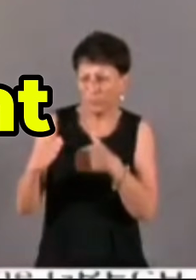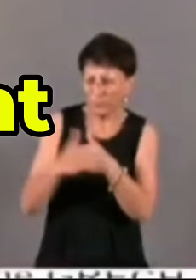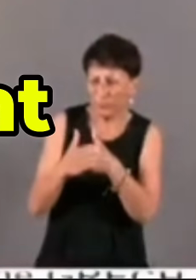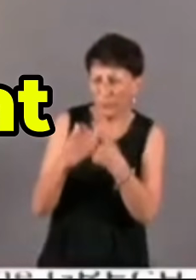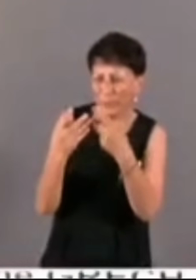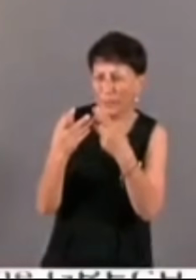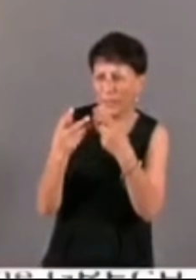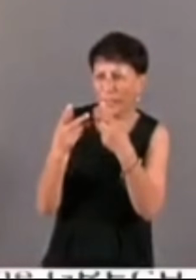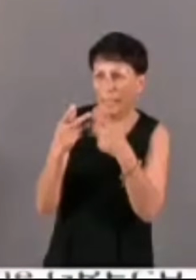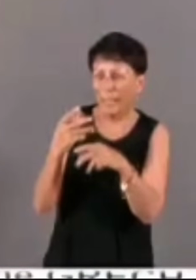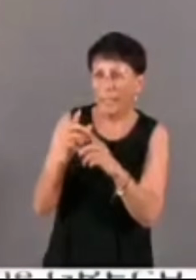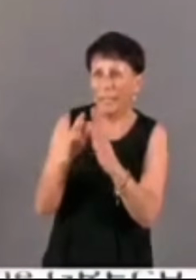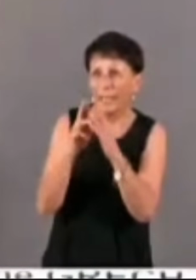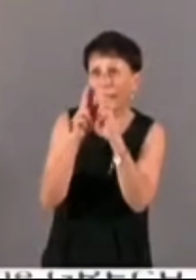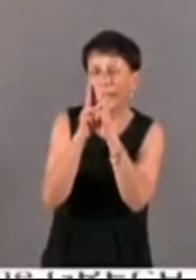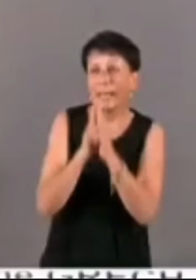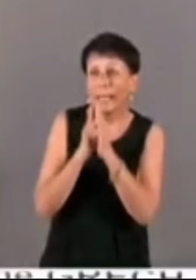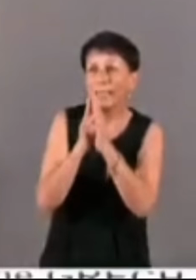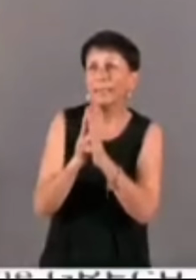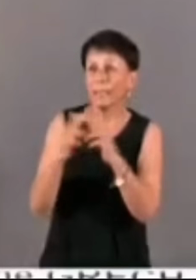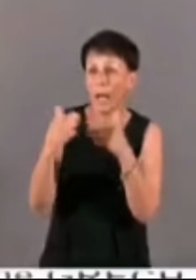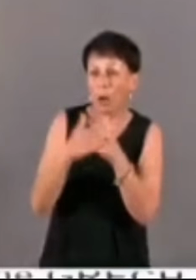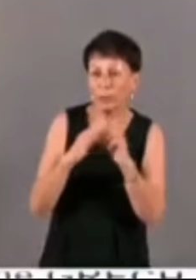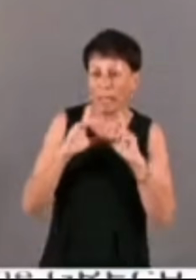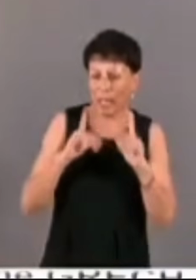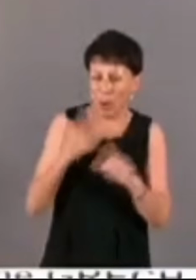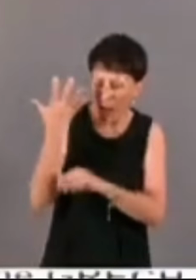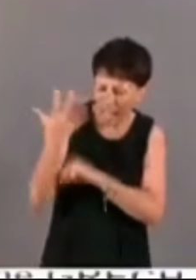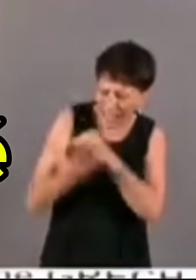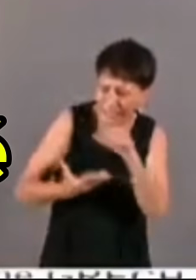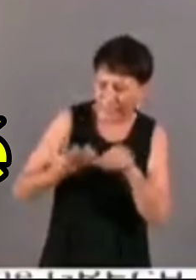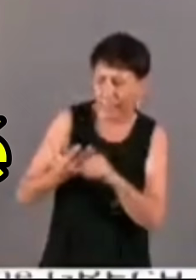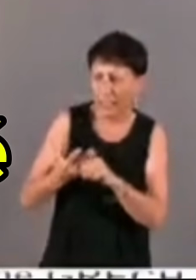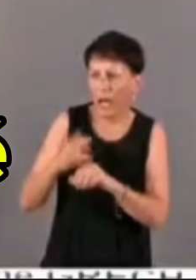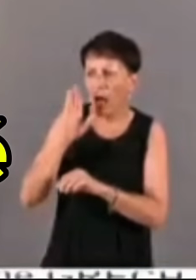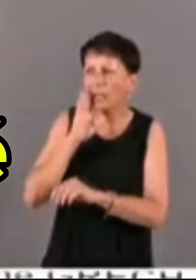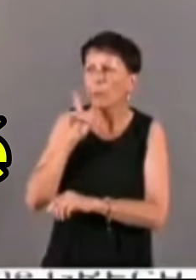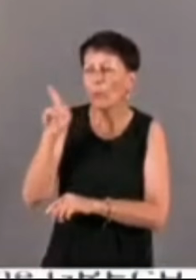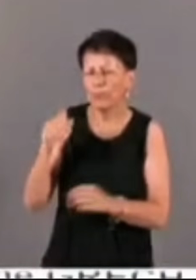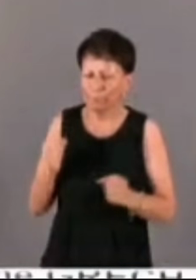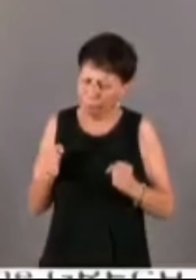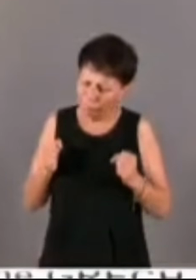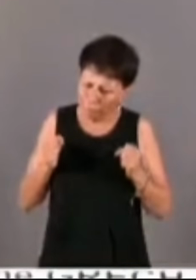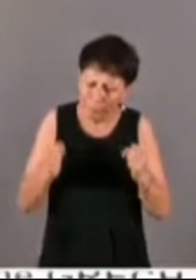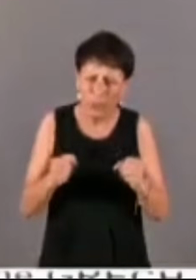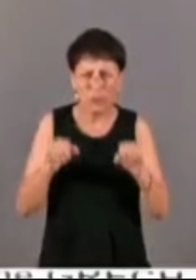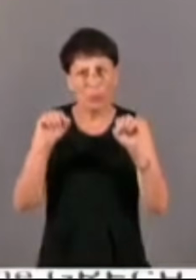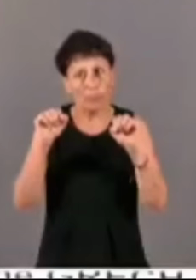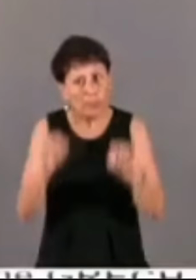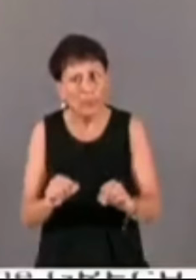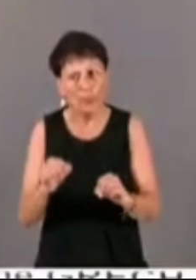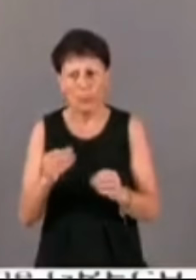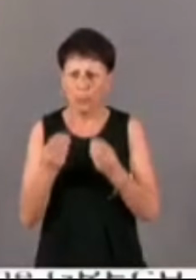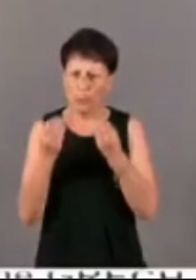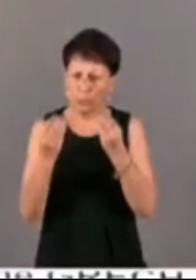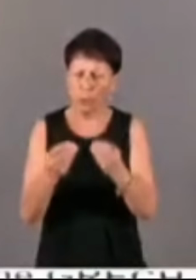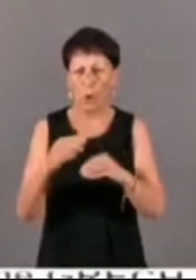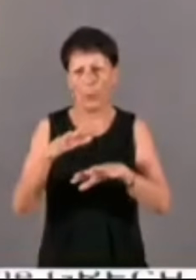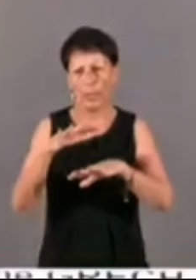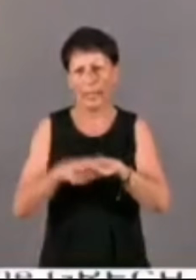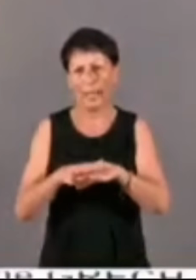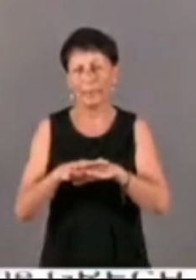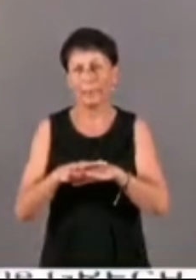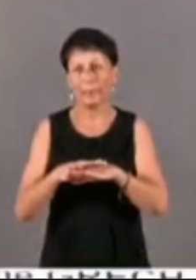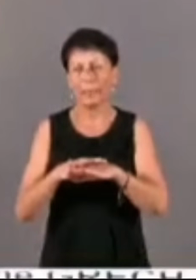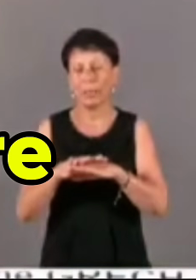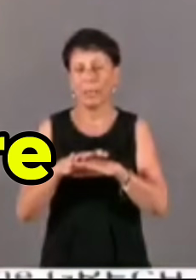de Saint-Gabriel. 5 ans que cela dure. Il n'y a plus que votre volonté pour que le quartier, une fois